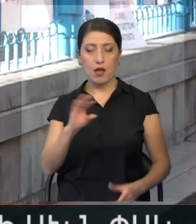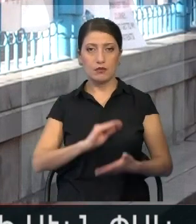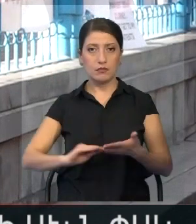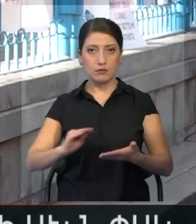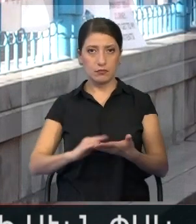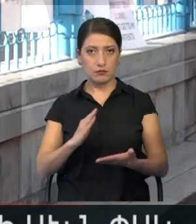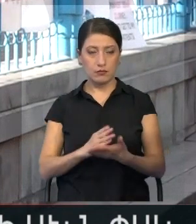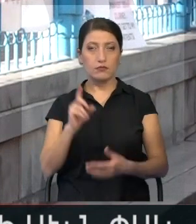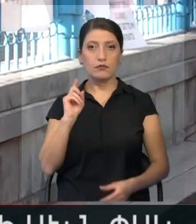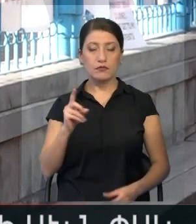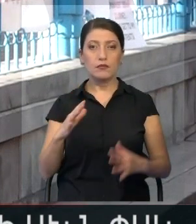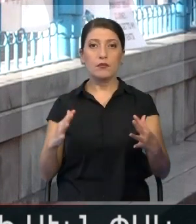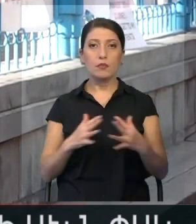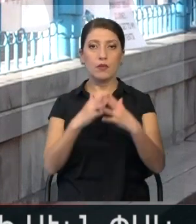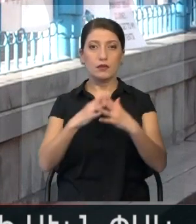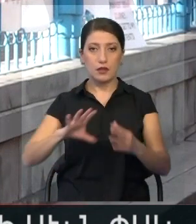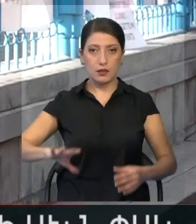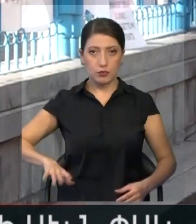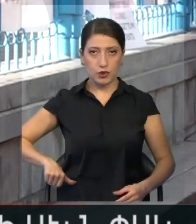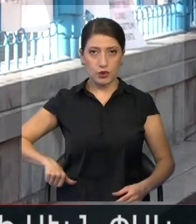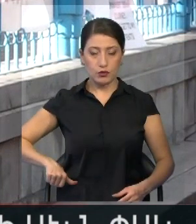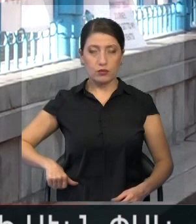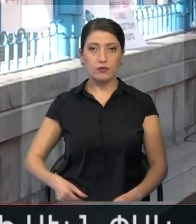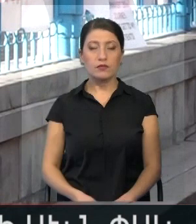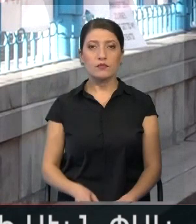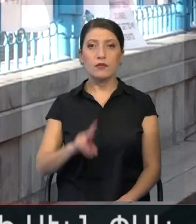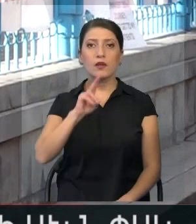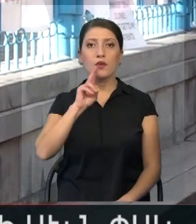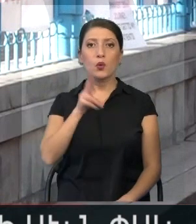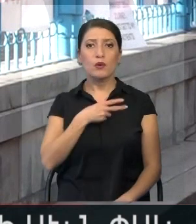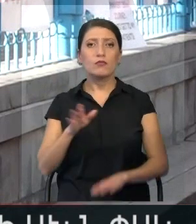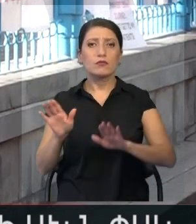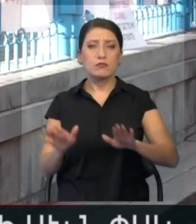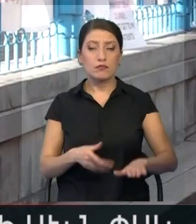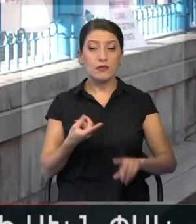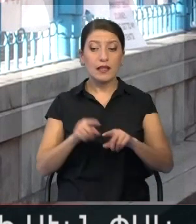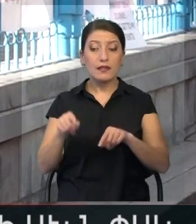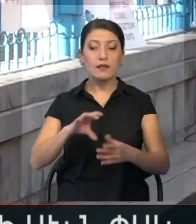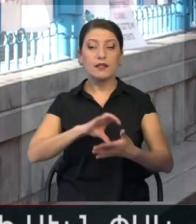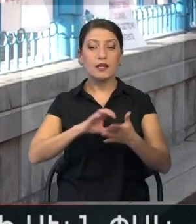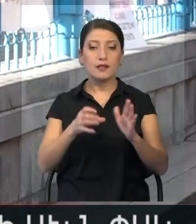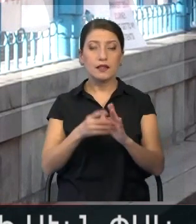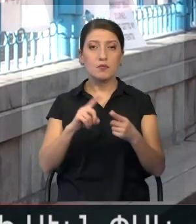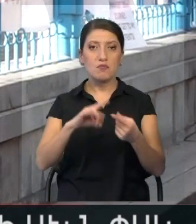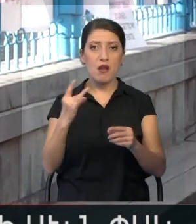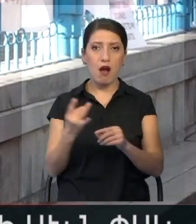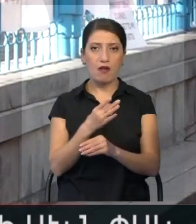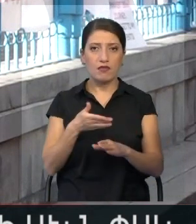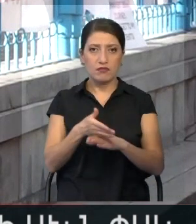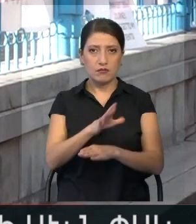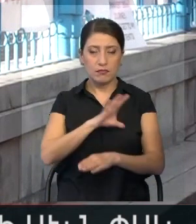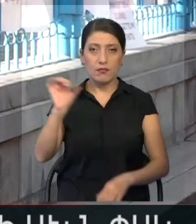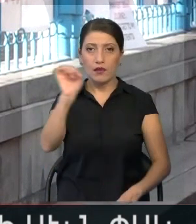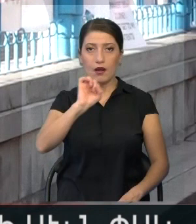կա, բայց պատերազմից հետո անցել է 2 տարուց ավելի, բայց այդ գրասենյակը մեկ անգամ մուտք չի գործել